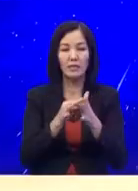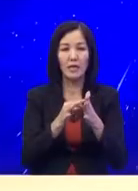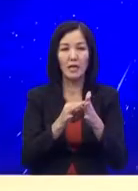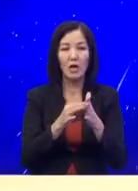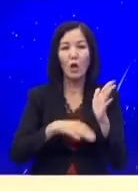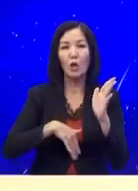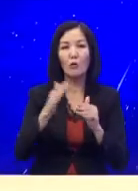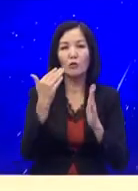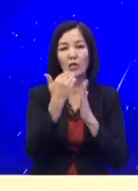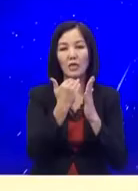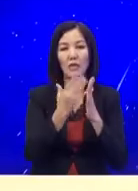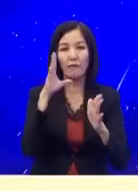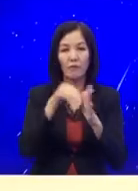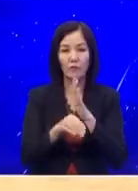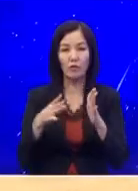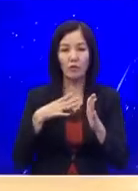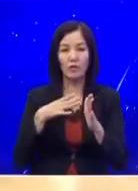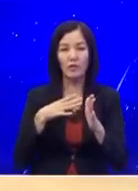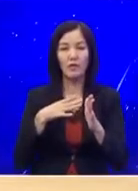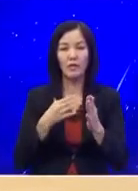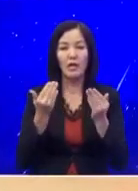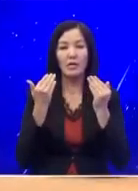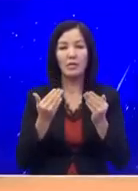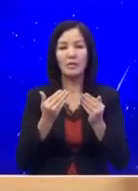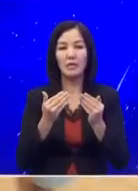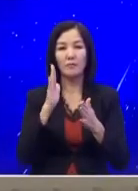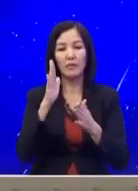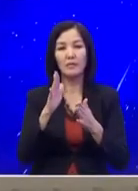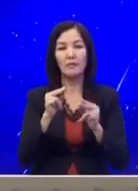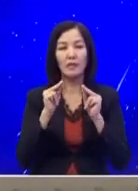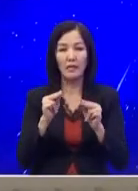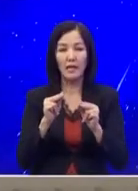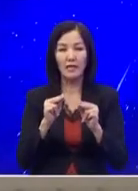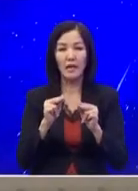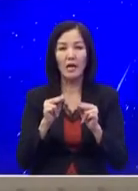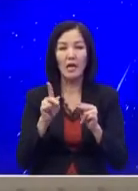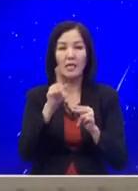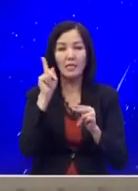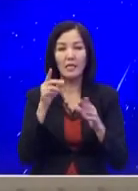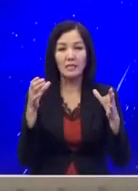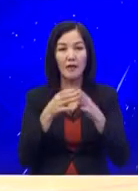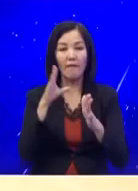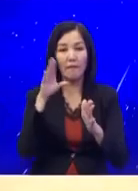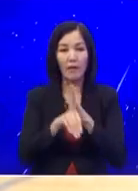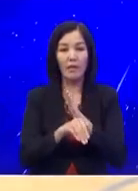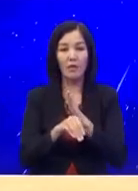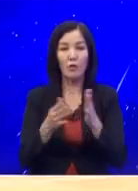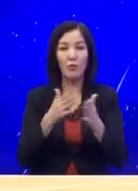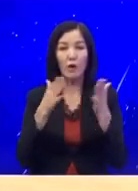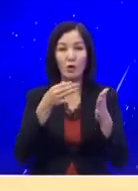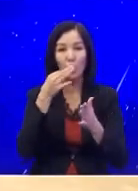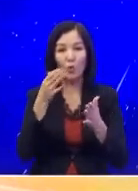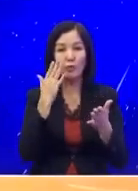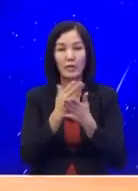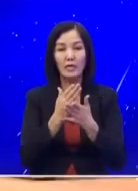задачу удачно отыграть плей-офф матчи и войти в тройку сильнейших. Перспектива реальная. Пусть состав еще молодой, но игроки уже имеют большой опыт на площадке. В